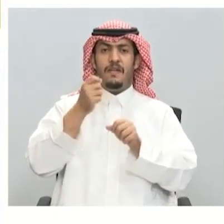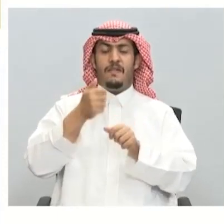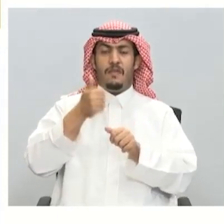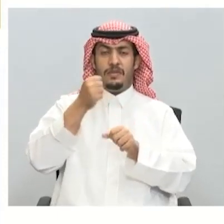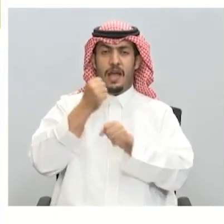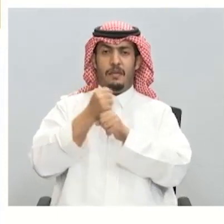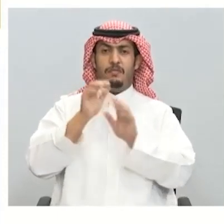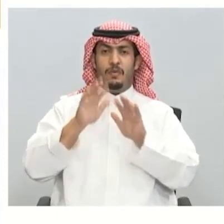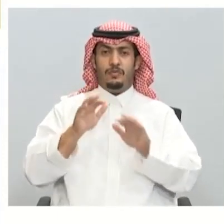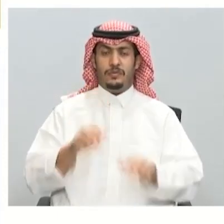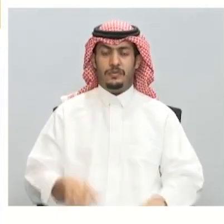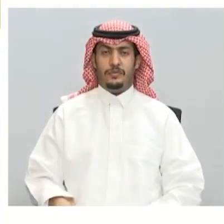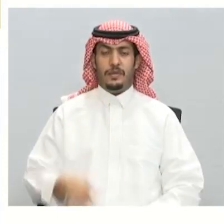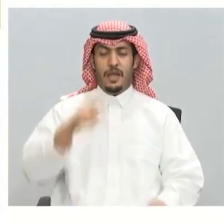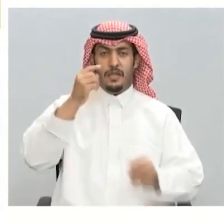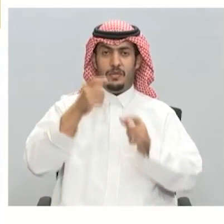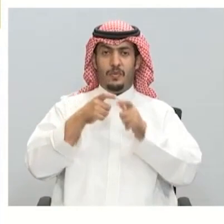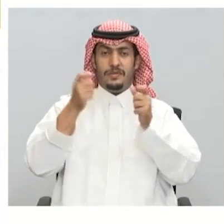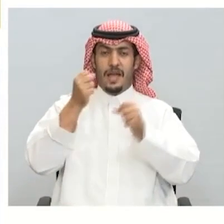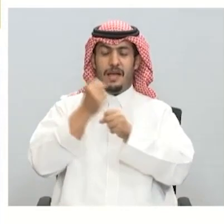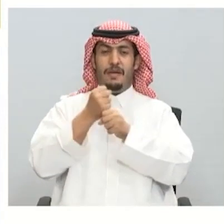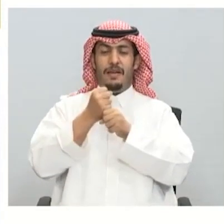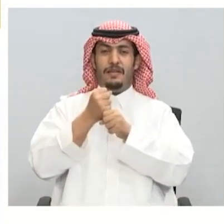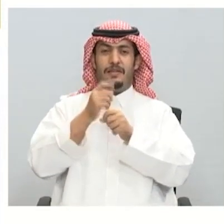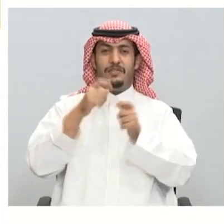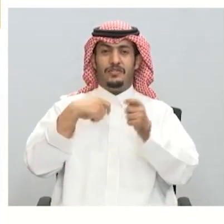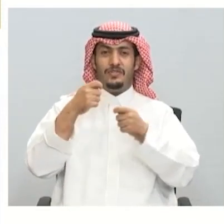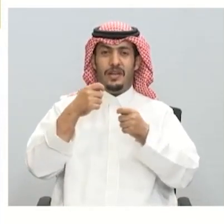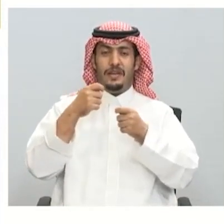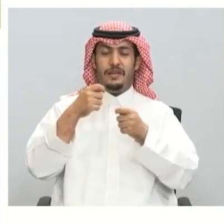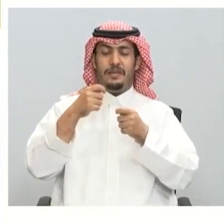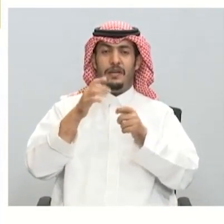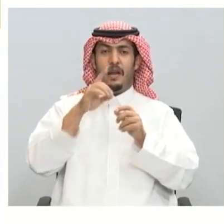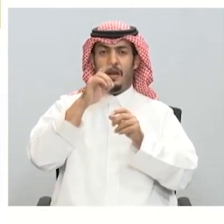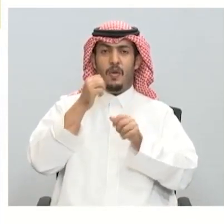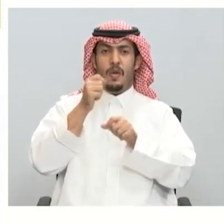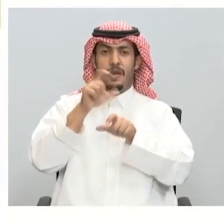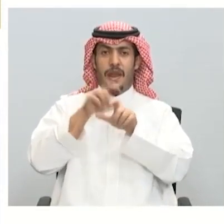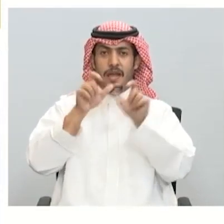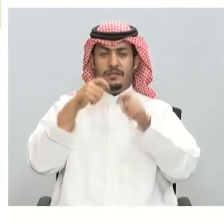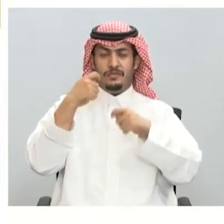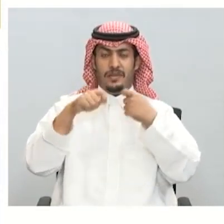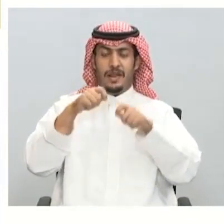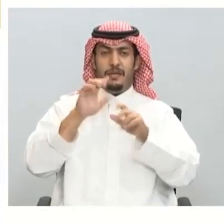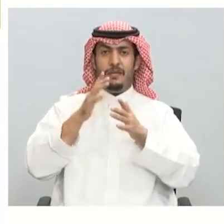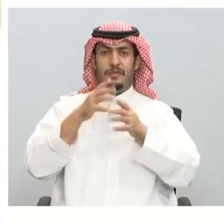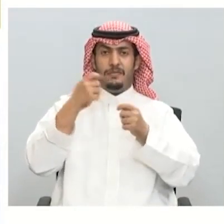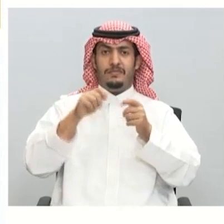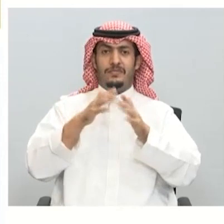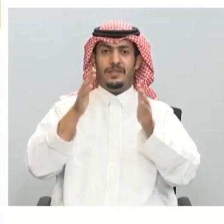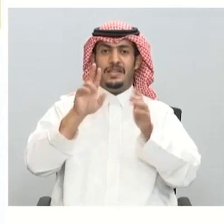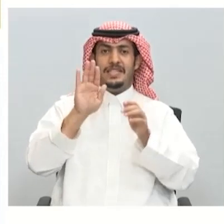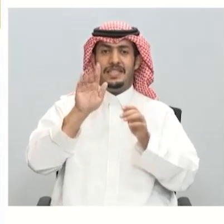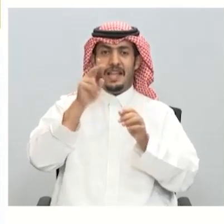العمل المتاحه عند توسع مال الاعمال التجاريه نتيجه اقدام العملاء على اجراء كميه اكبر من